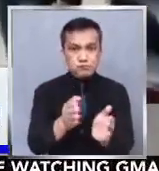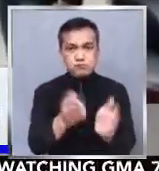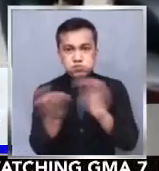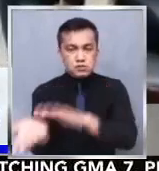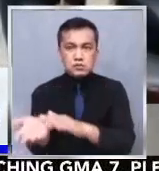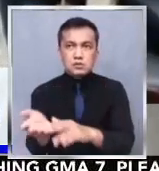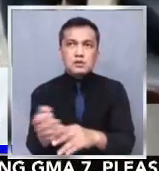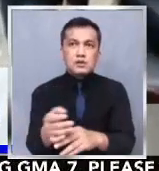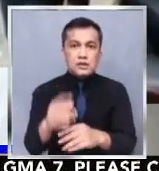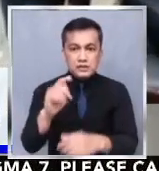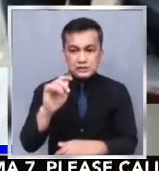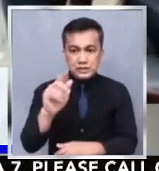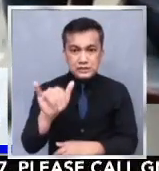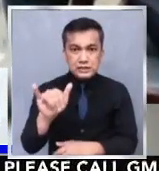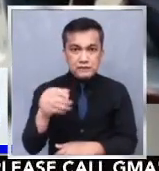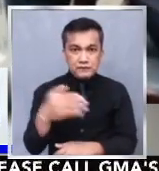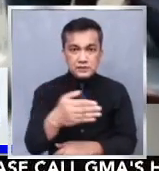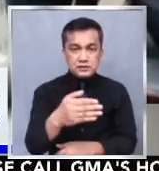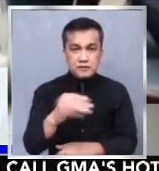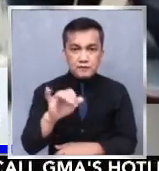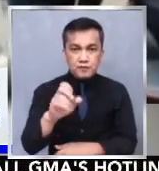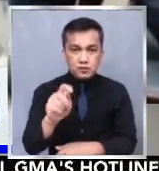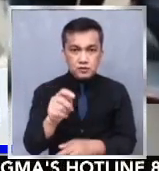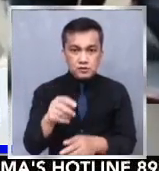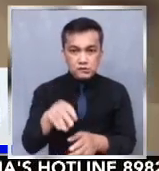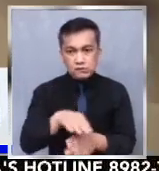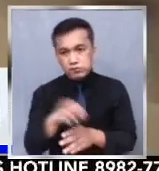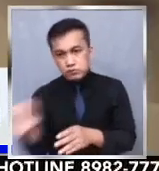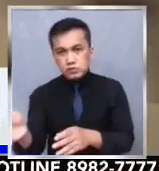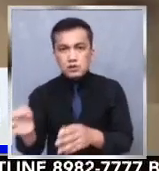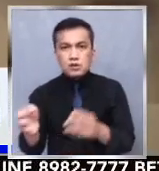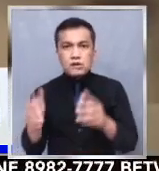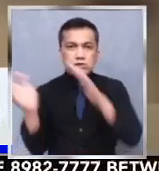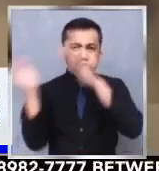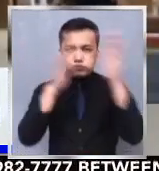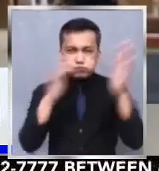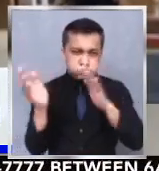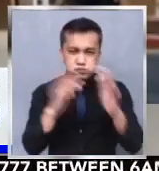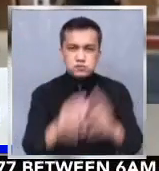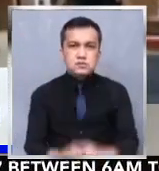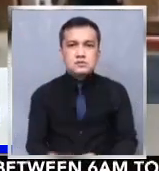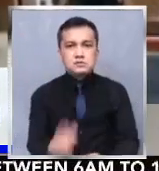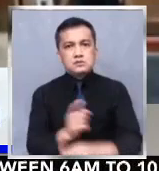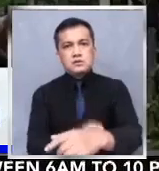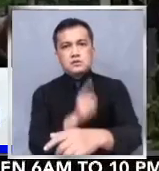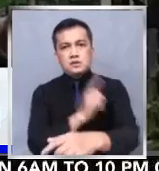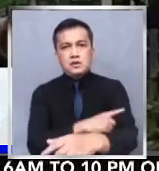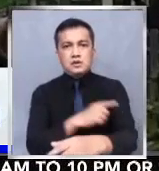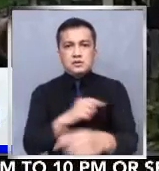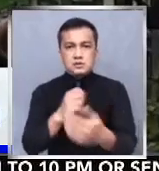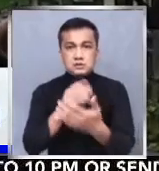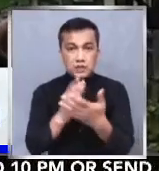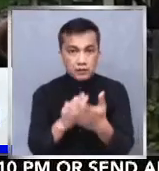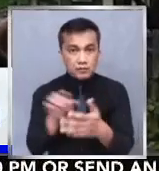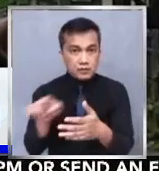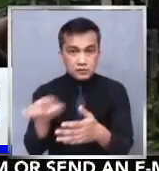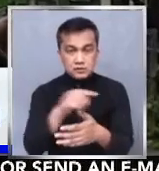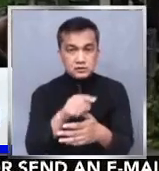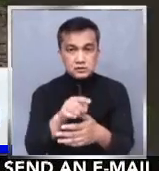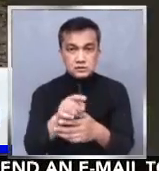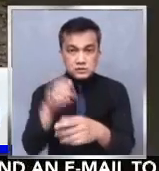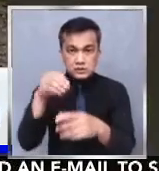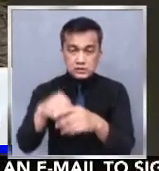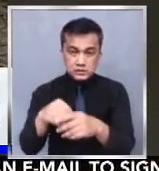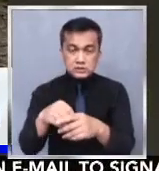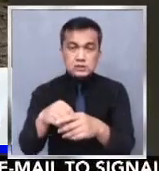na napadpad sa kalsada matapos tangayin ng malakas na hangin. Ang ilan sa mga ito na nasa loob ng compound ng port